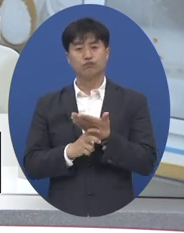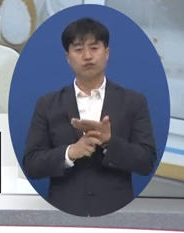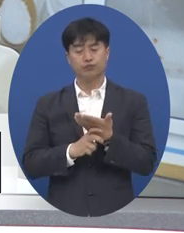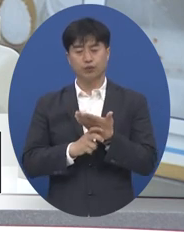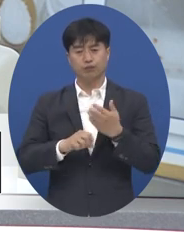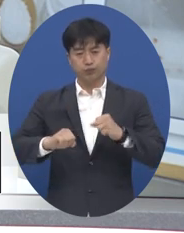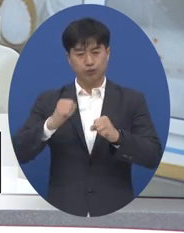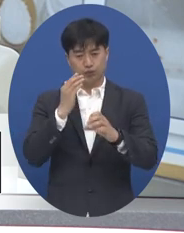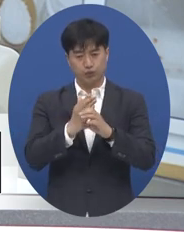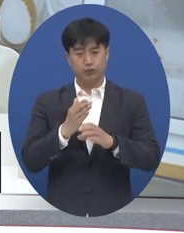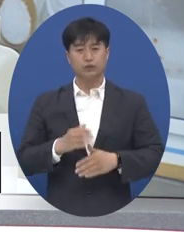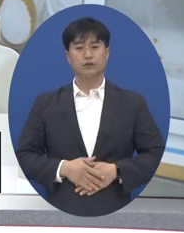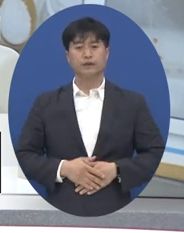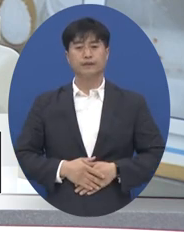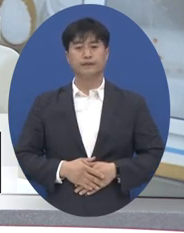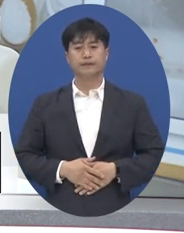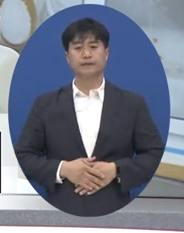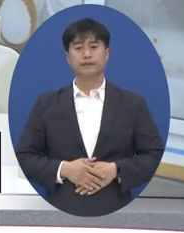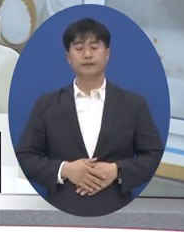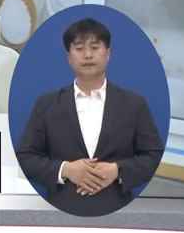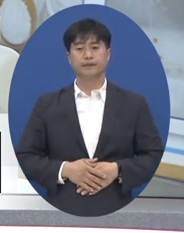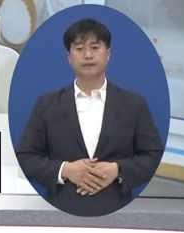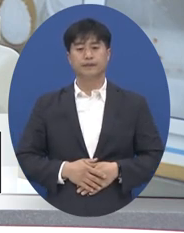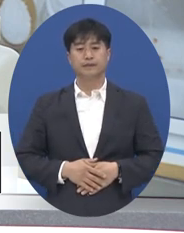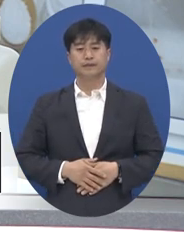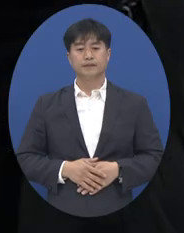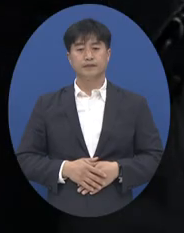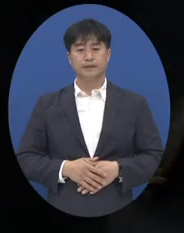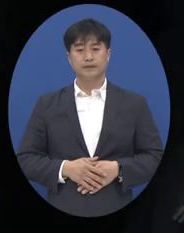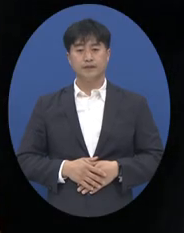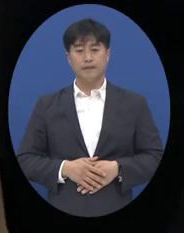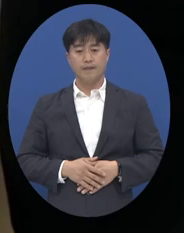불법이 자행되고 있었습니다. 화면 함께 보시죠.